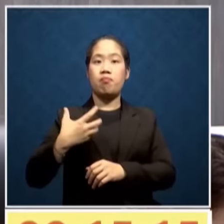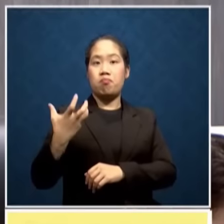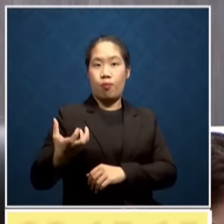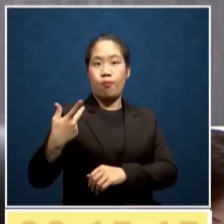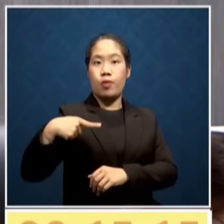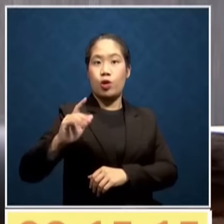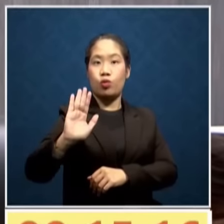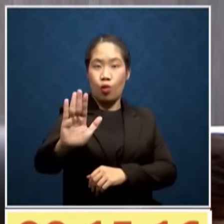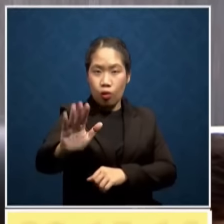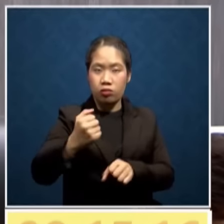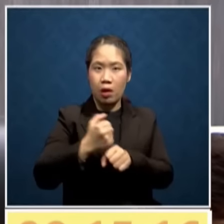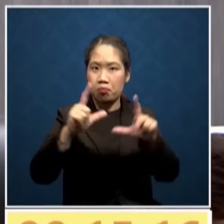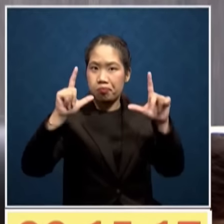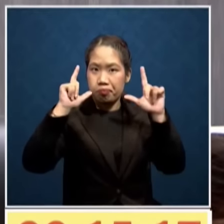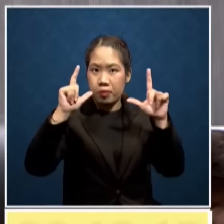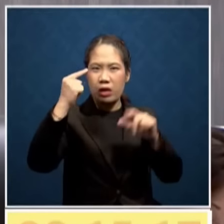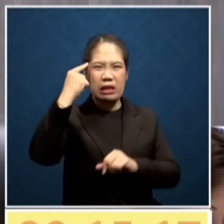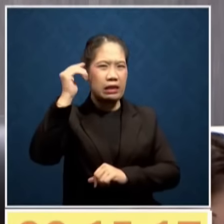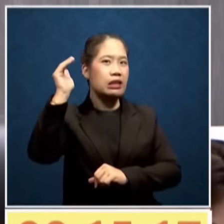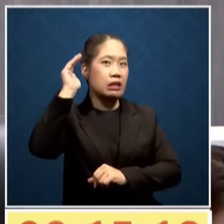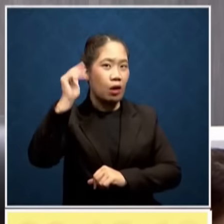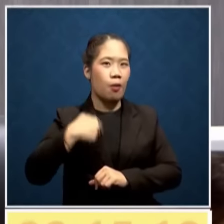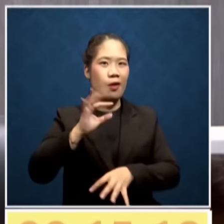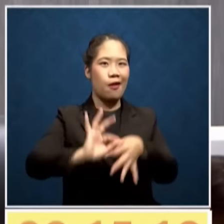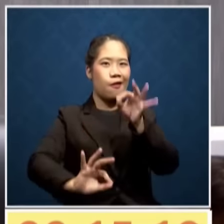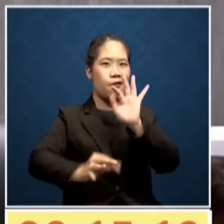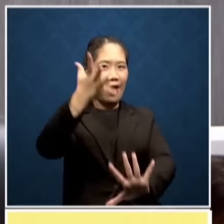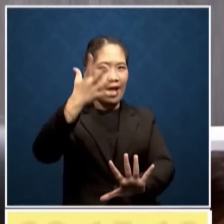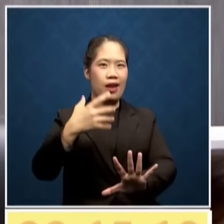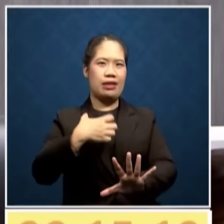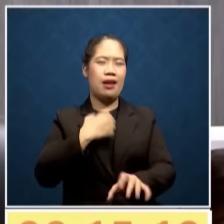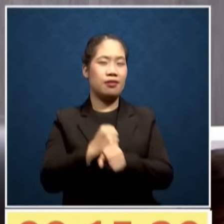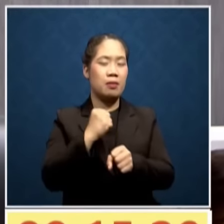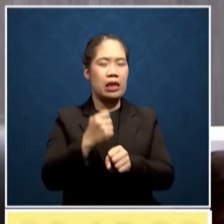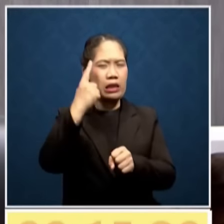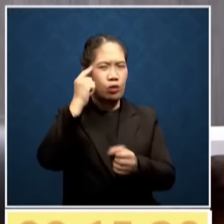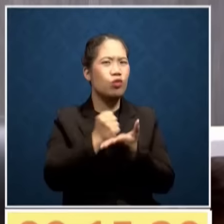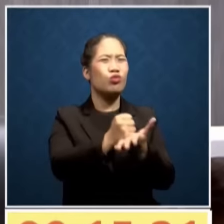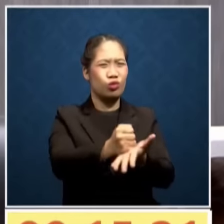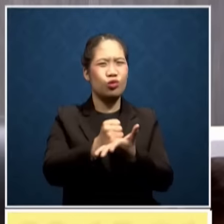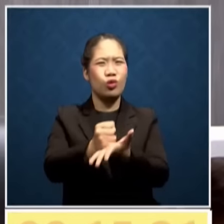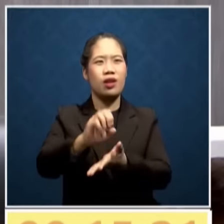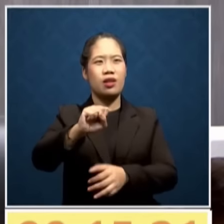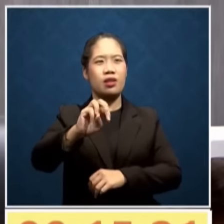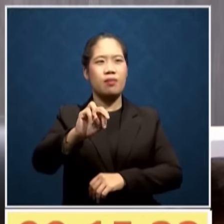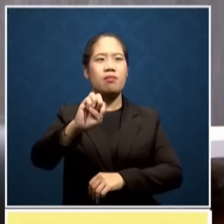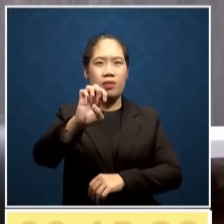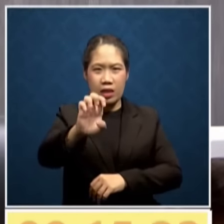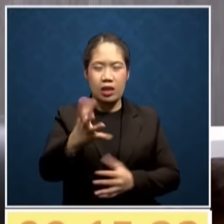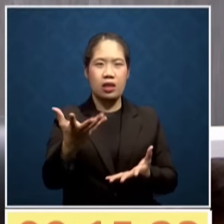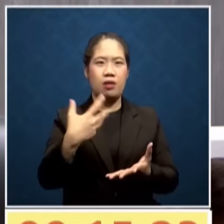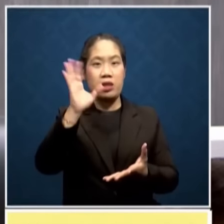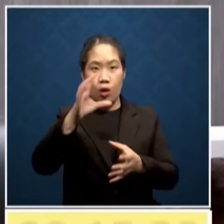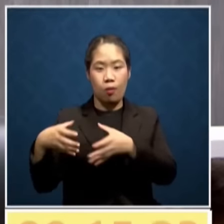และเชื่อว่าท่านเป็นรัฐมนตรีที่ไฟแรงก็คงจะช่วย SME ก่อนที่เขาจะยกพวกไปสนทนากับท่